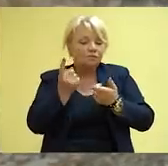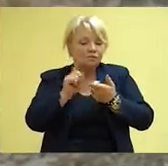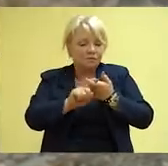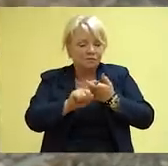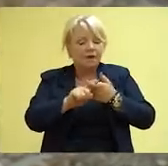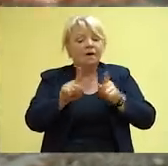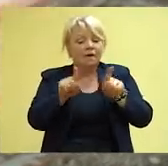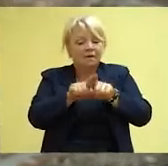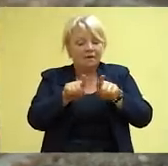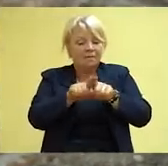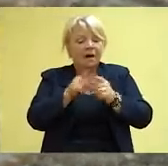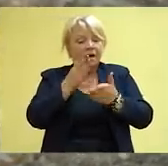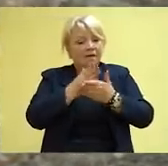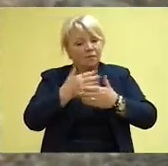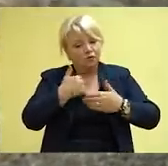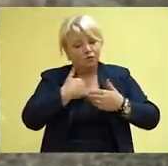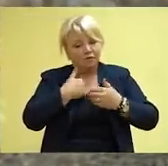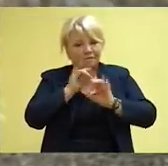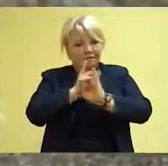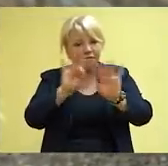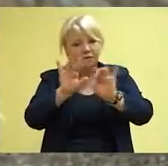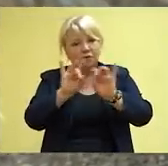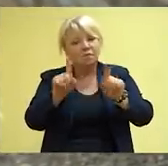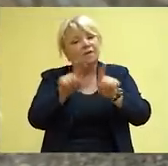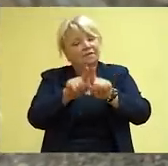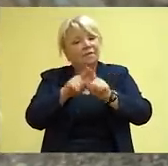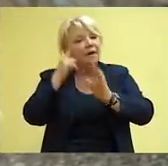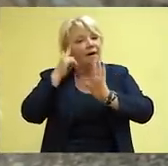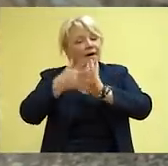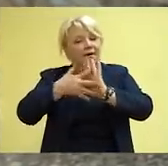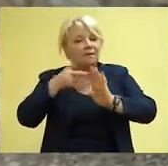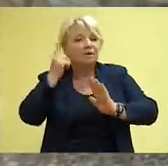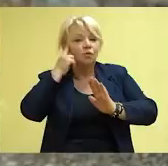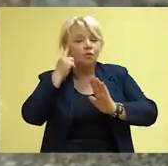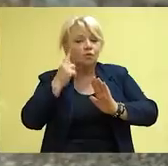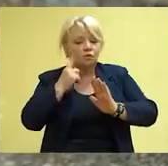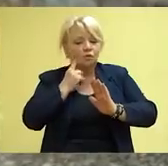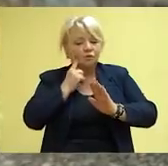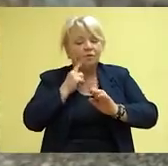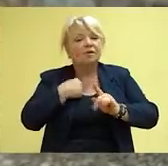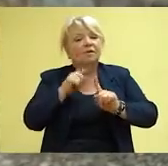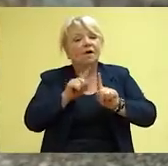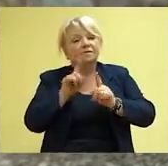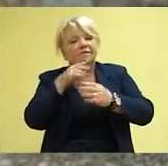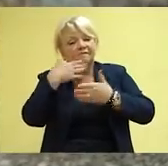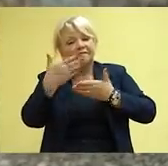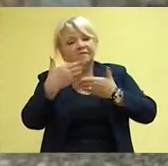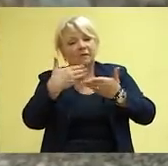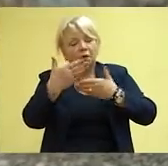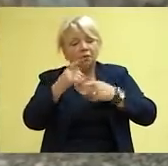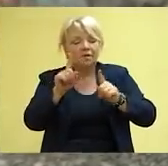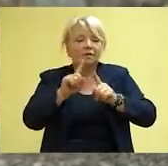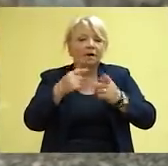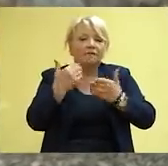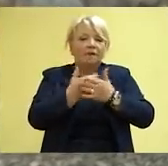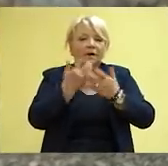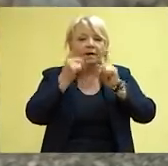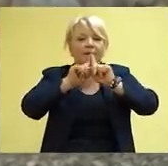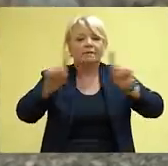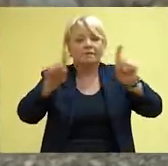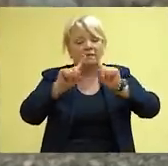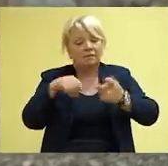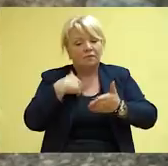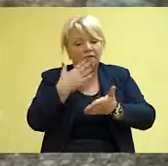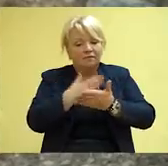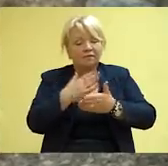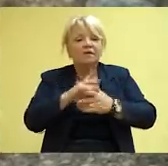პირებს და იქნება აღწერილი ეს ყველაფერი, როგორც ჩვენ ვისაუბრებთ, იქნება გასაგები მათ ენაზეც, თუ ჩვენ რა საუბრობთ, რა გვაქვს განხილვაში და